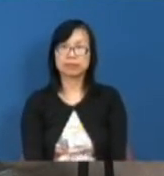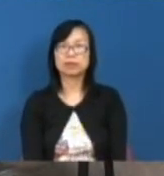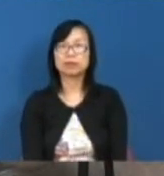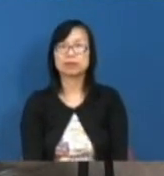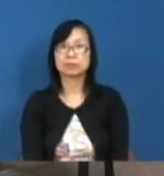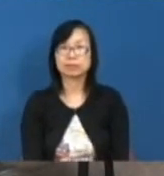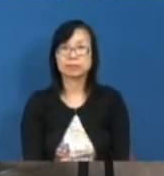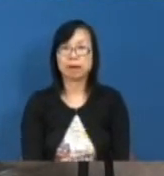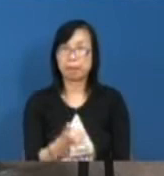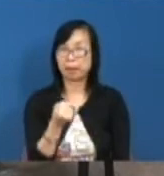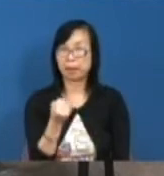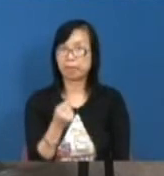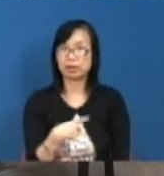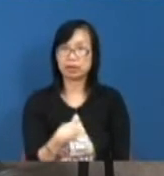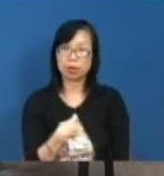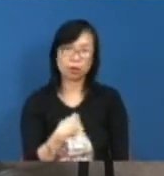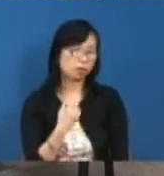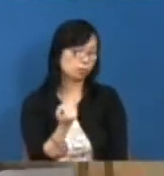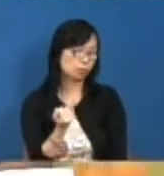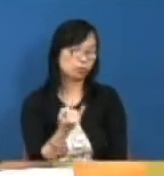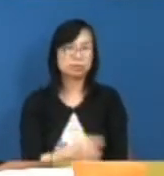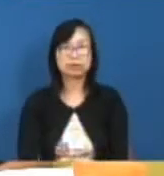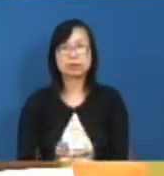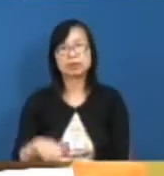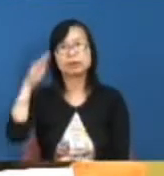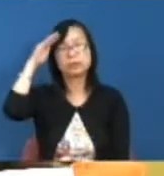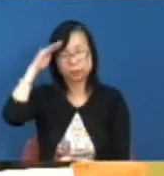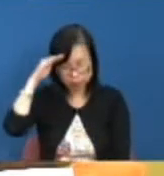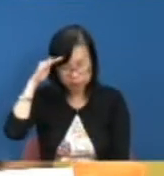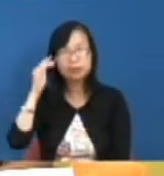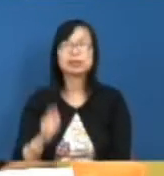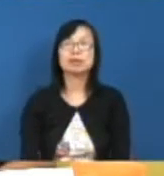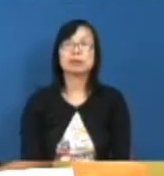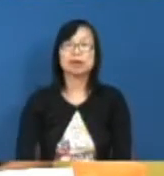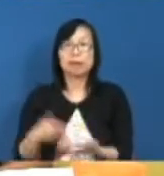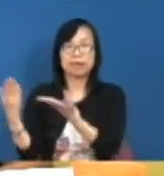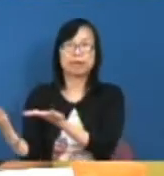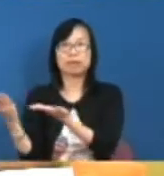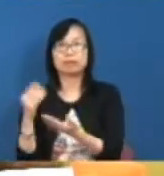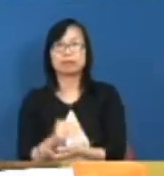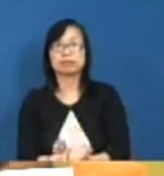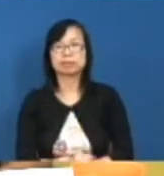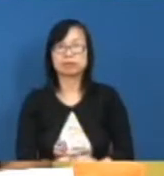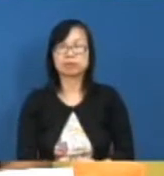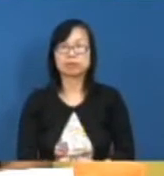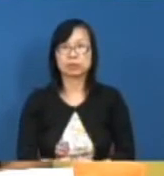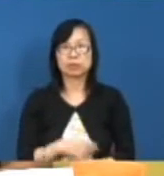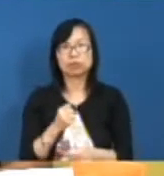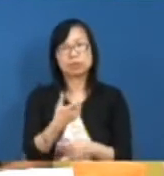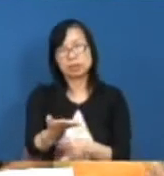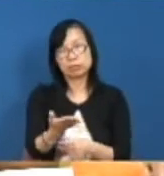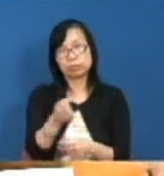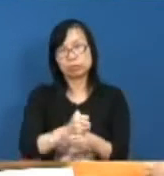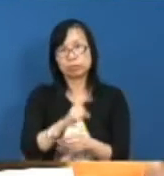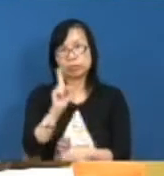係咪？我又錯咗啦，咁我真係好抱歉啦。我打翻張牌俾曾偉雄坐。咁你做過乜嘢？